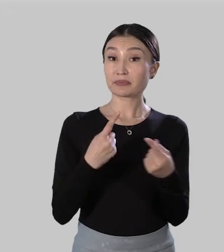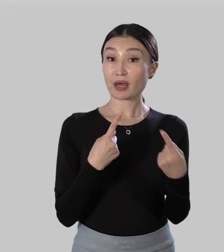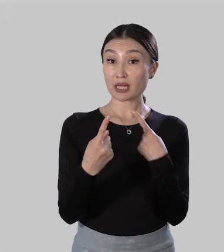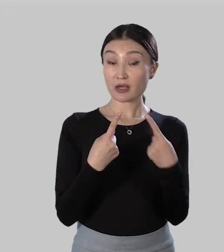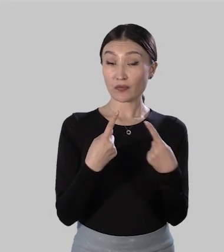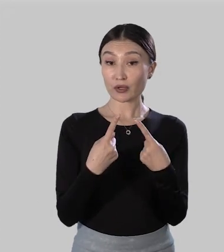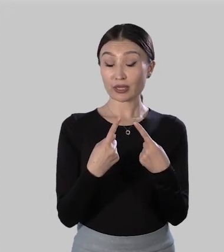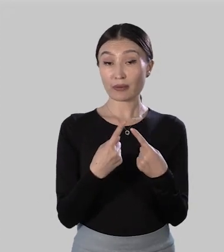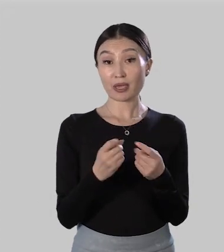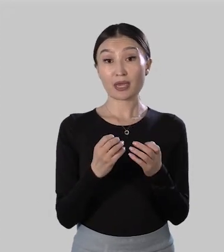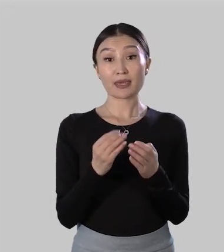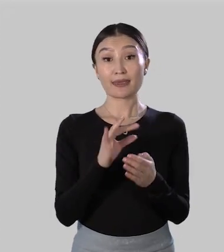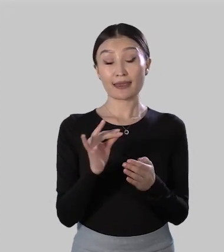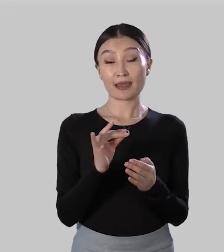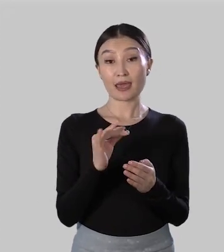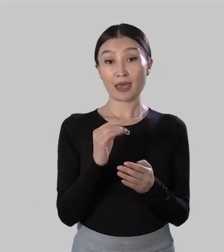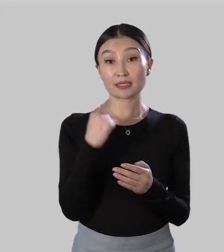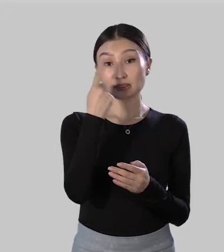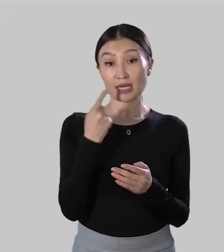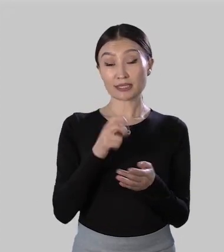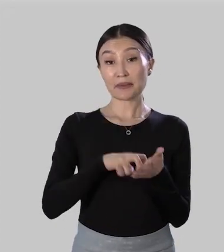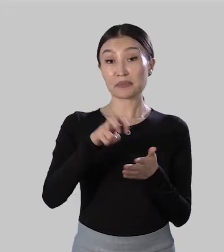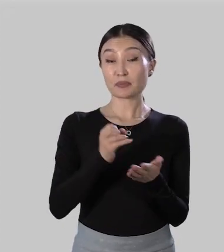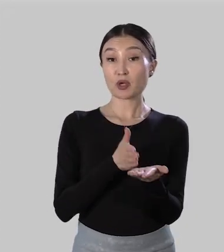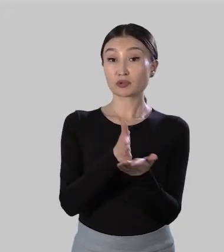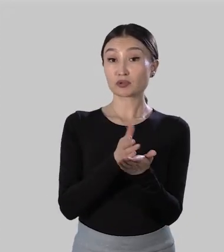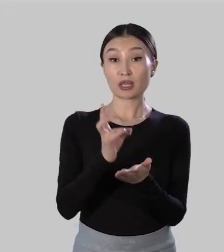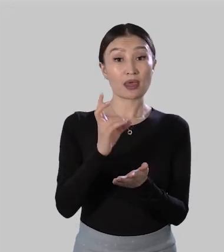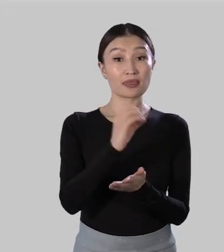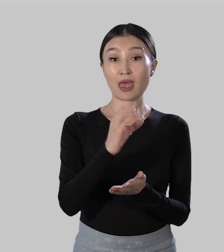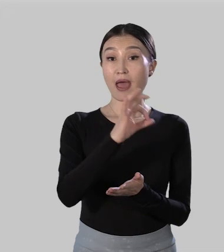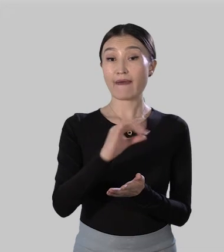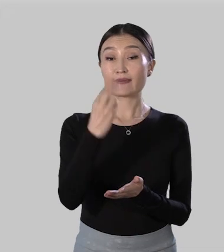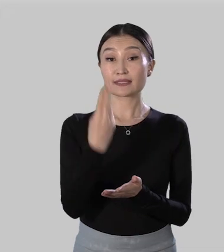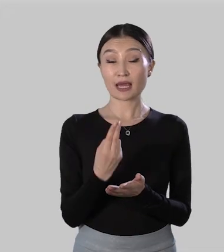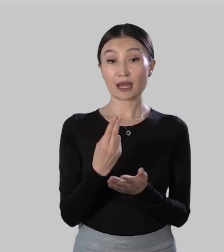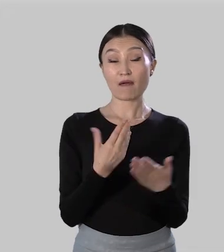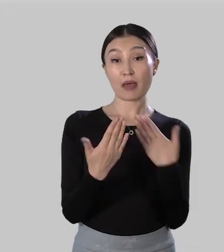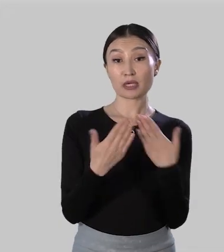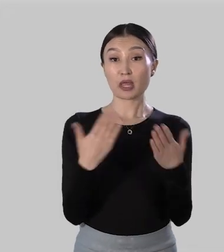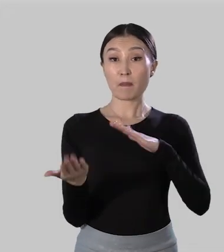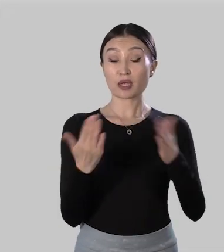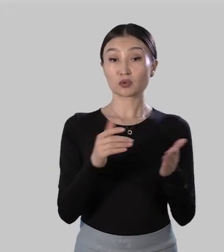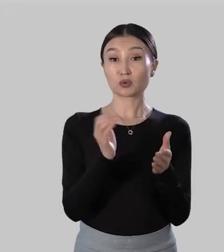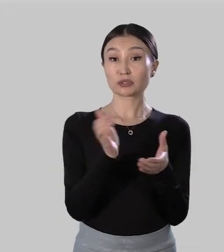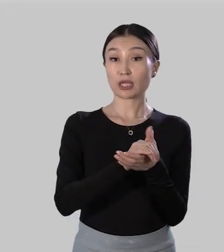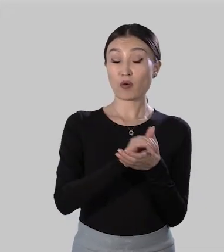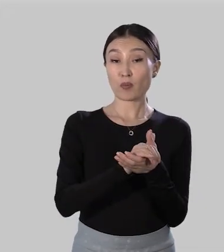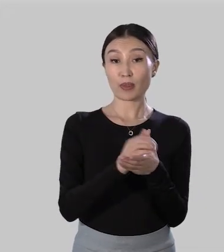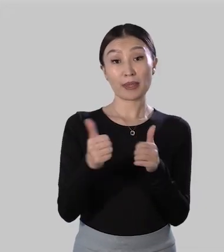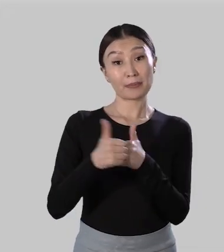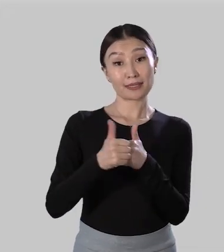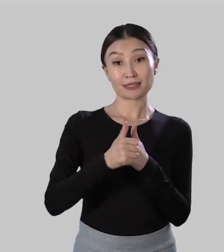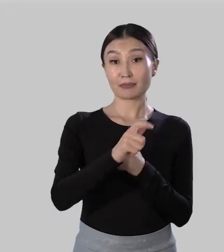в разговорном стиле или частные письма служат для неофициального общения между знакомыми или